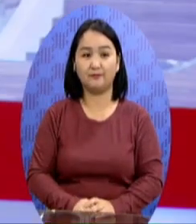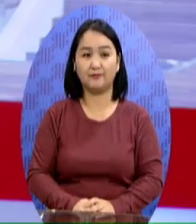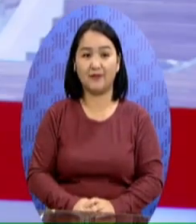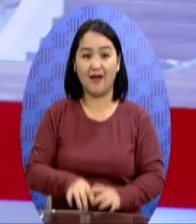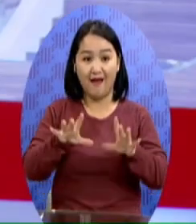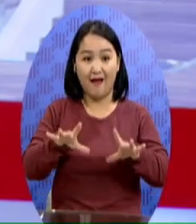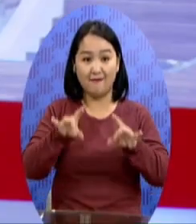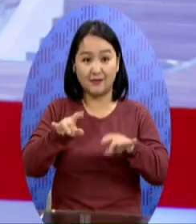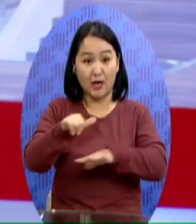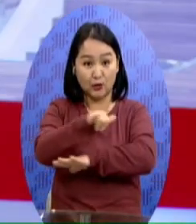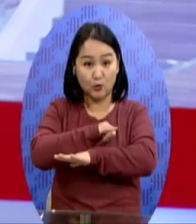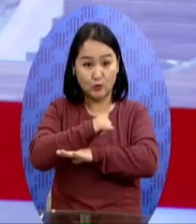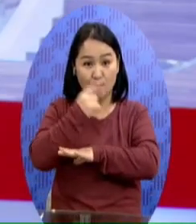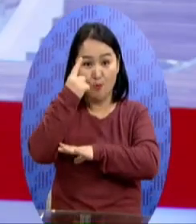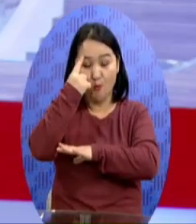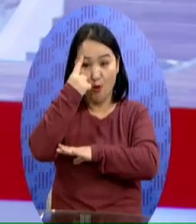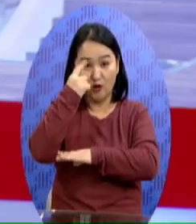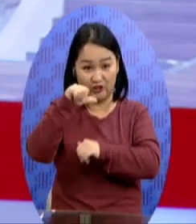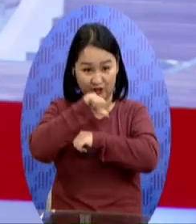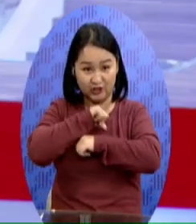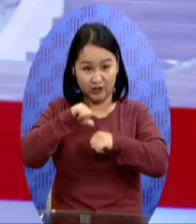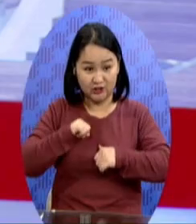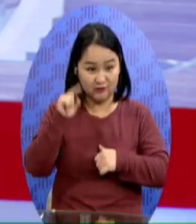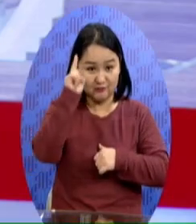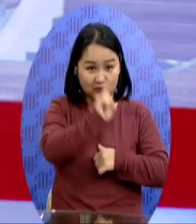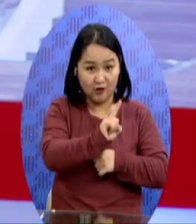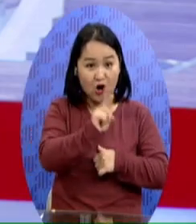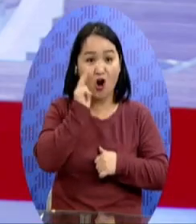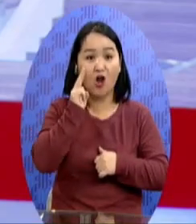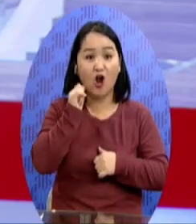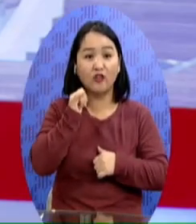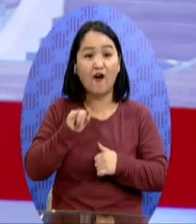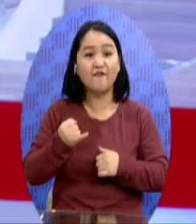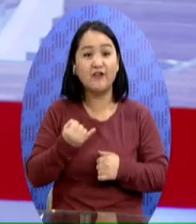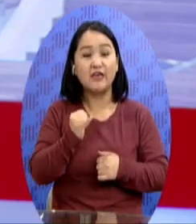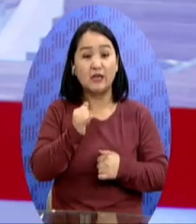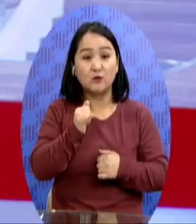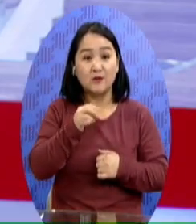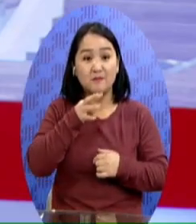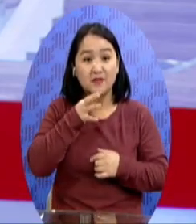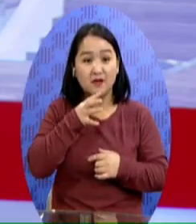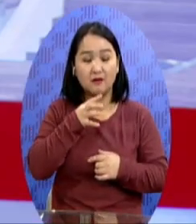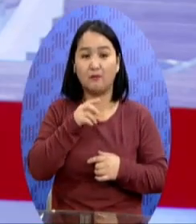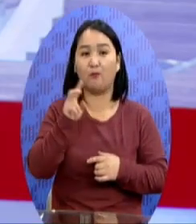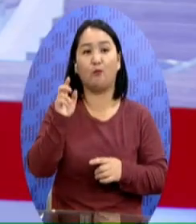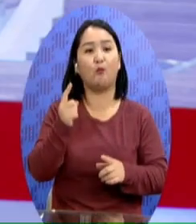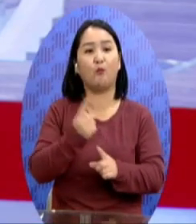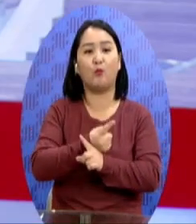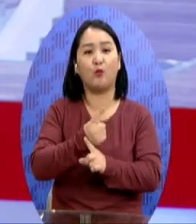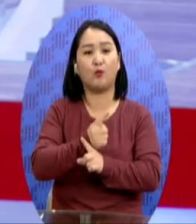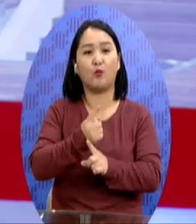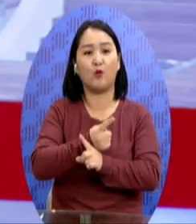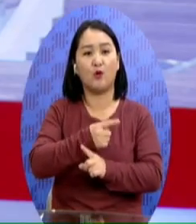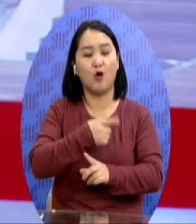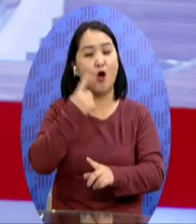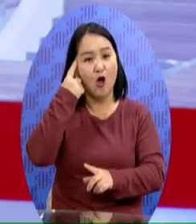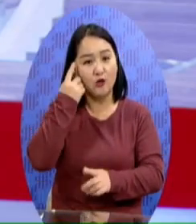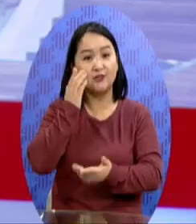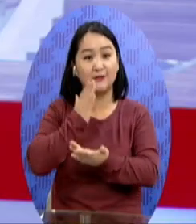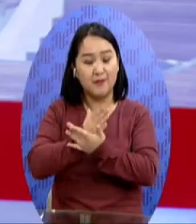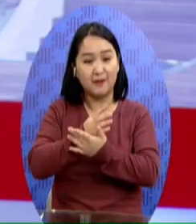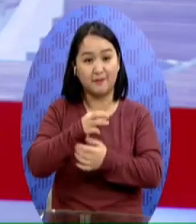За Австрали улсад очсон Монгол иргэн шин төрлийн одоо коронавирусээр халдварсан тухай мэдээлэл ташаа байсныг эрүүл мэндийн яамнаас яхих мэдээллээ. За үүний өмнө тус